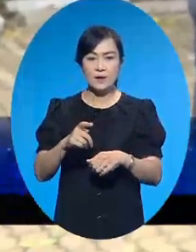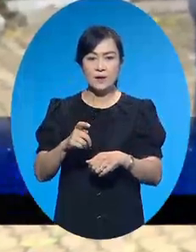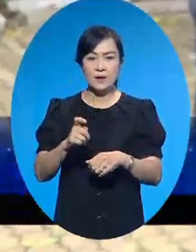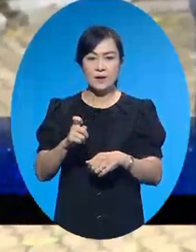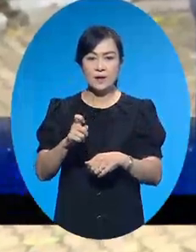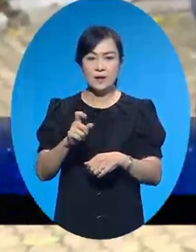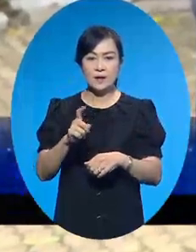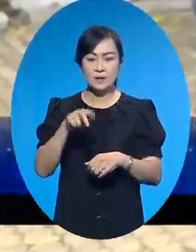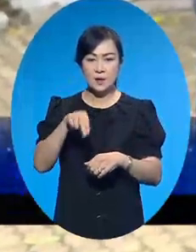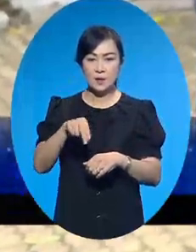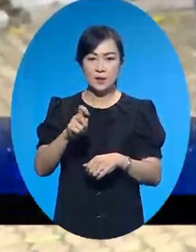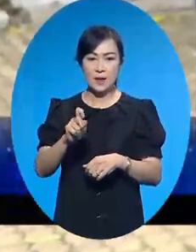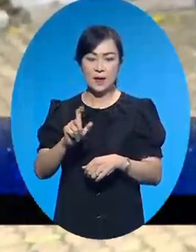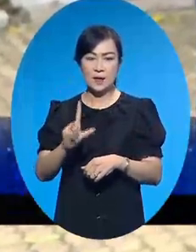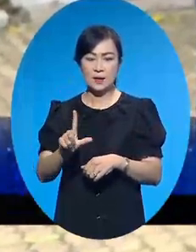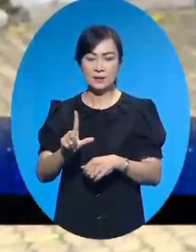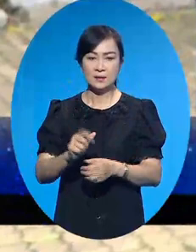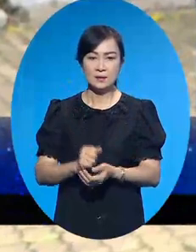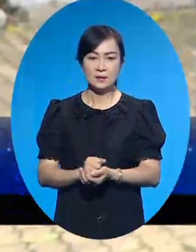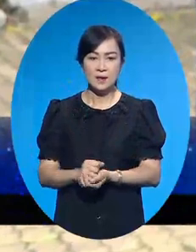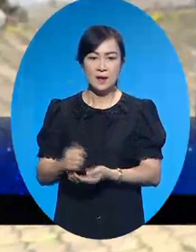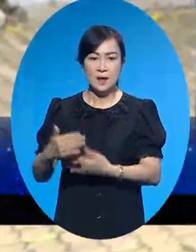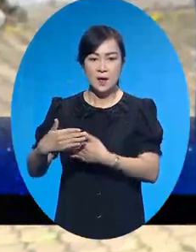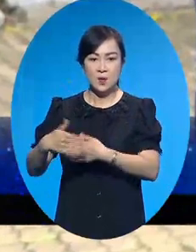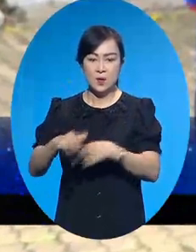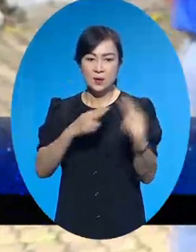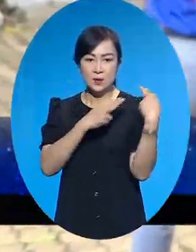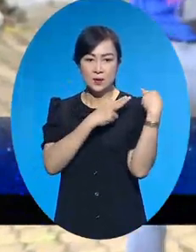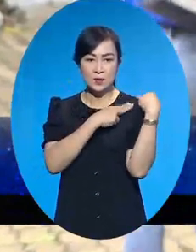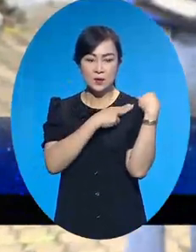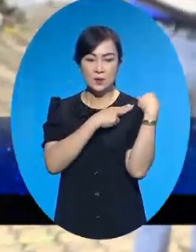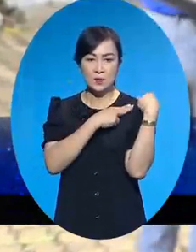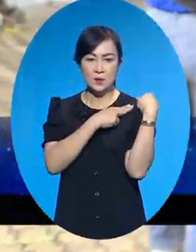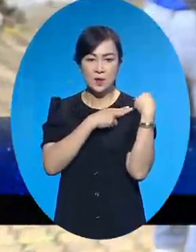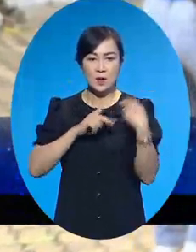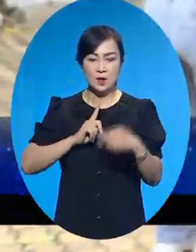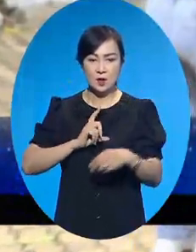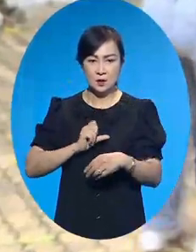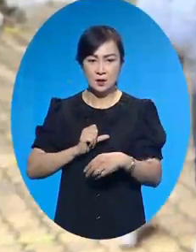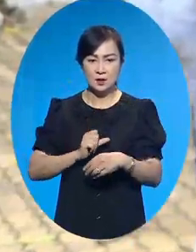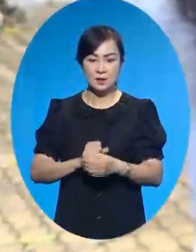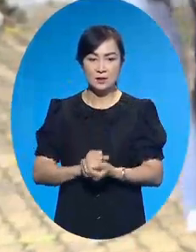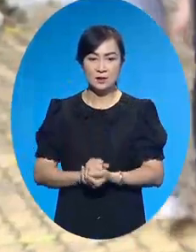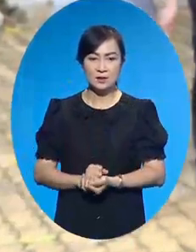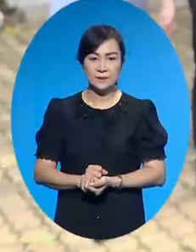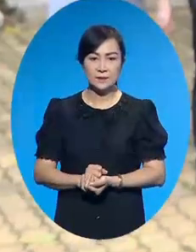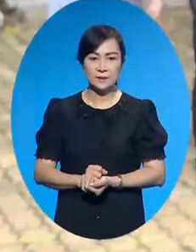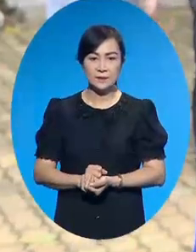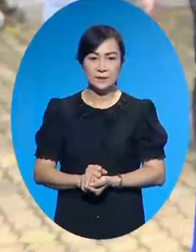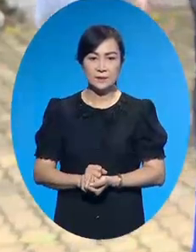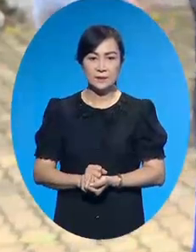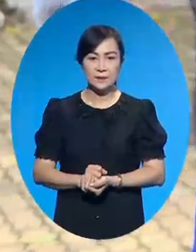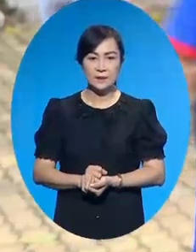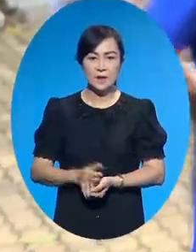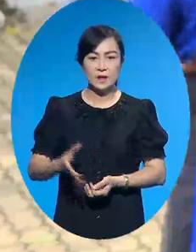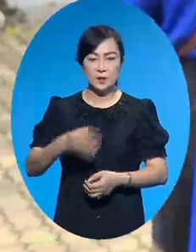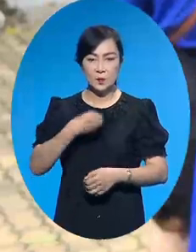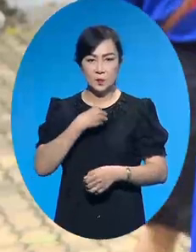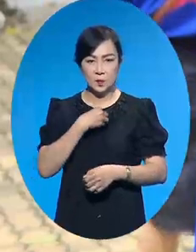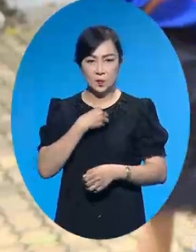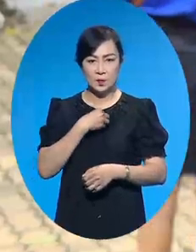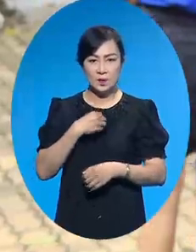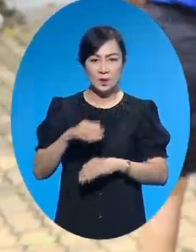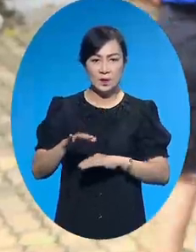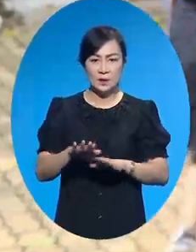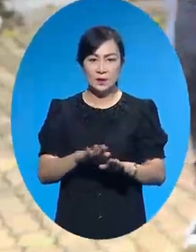Lắk để ngoài cái nghĩa vụ luật sư là chúng tôi phải thực